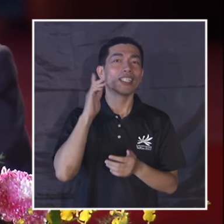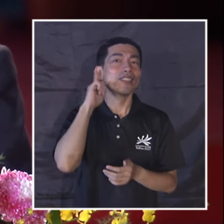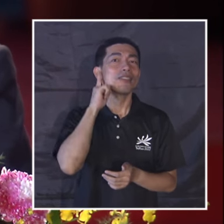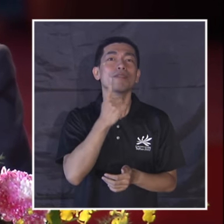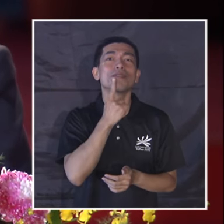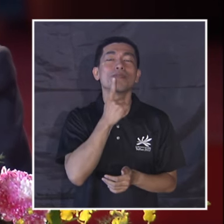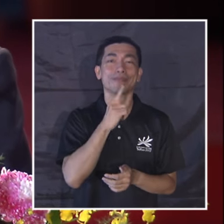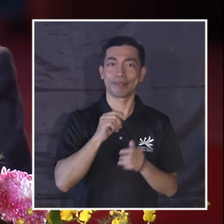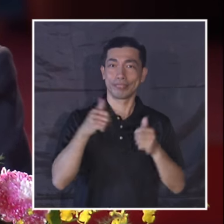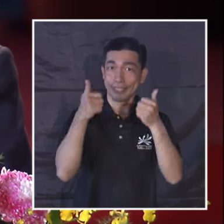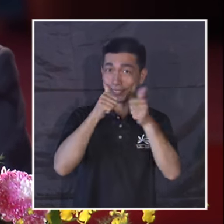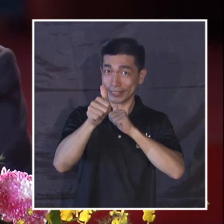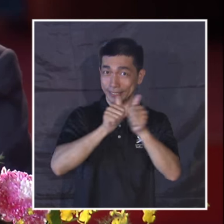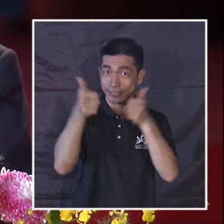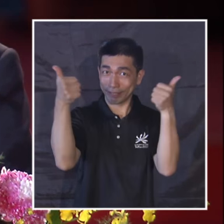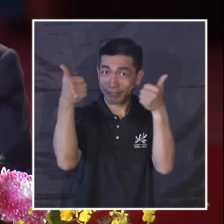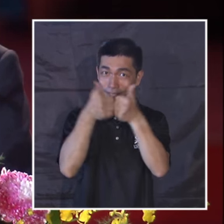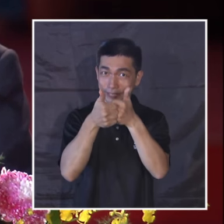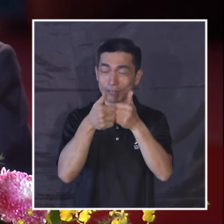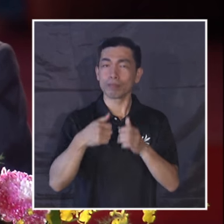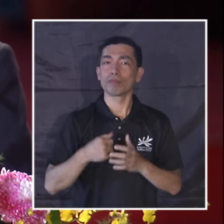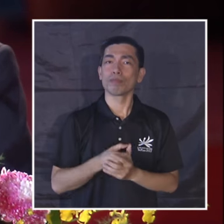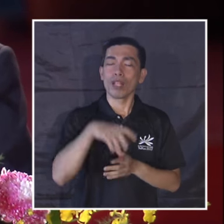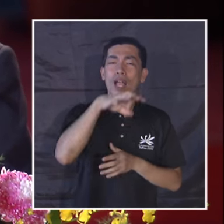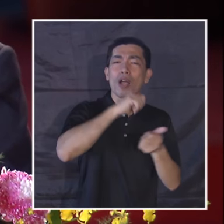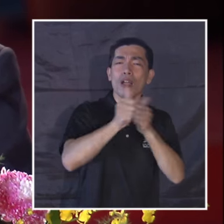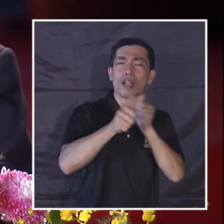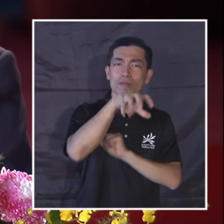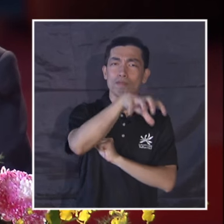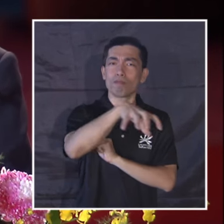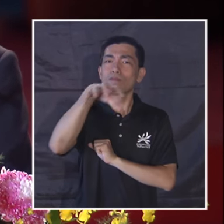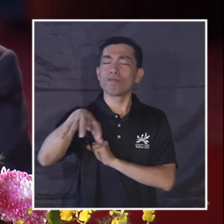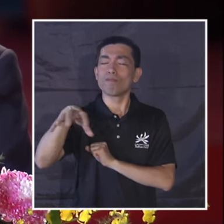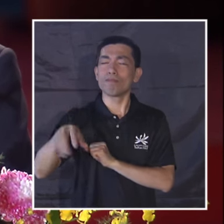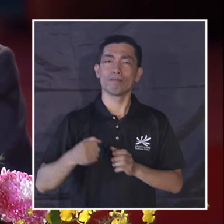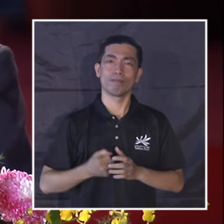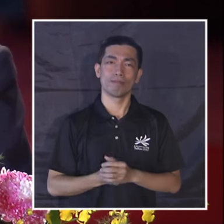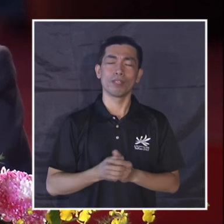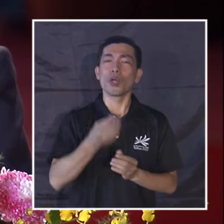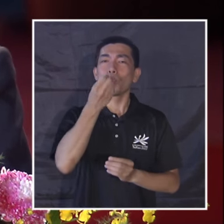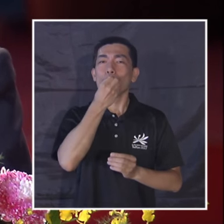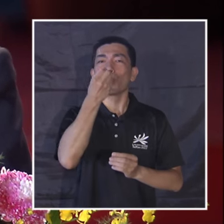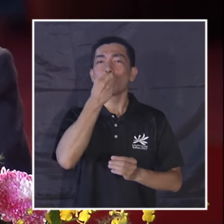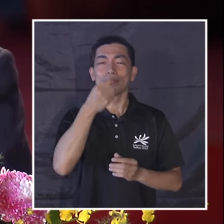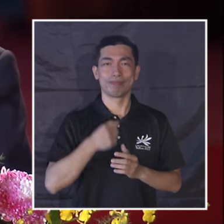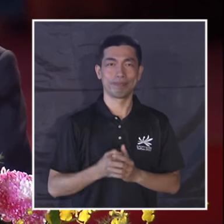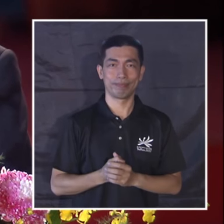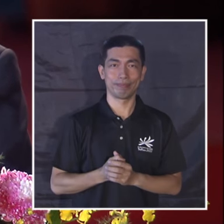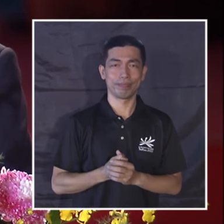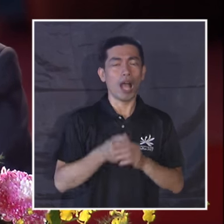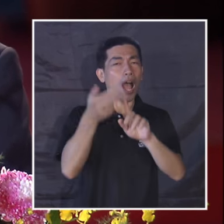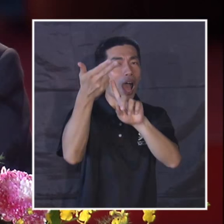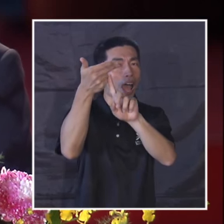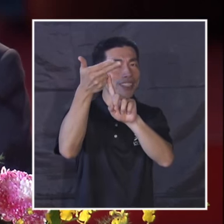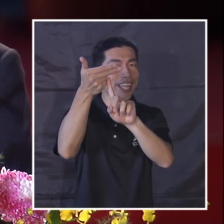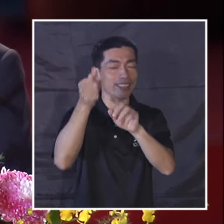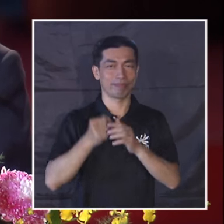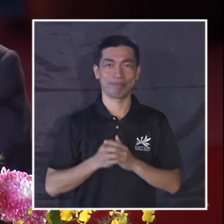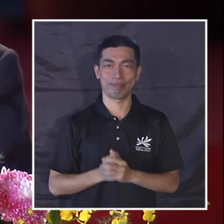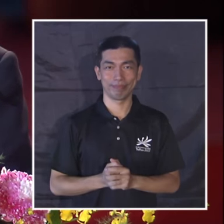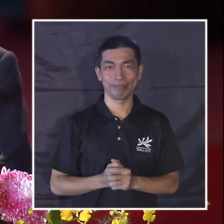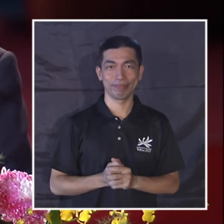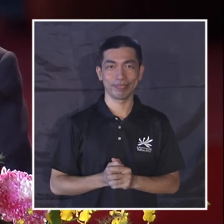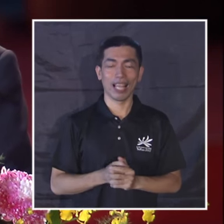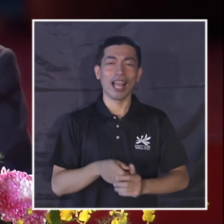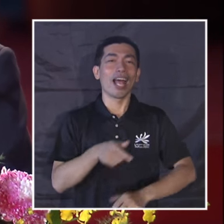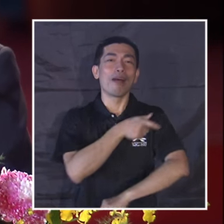宿、交通、医疗以及市区的观光都做了